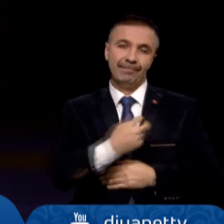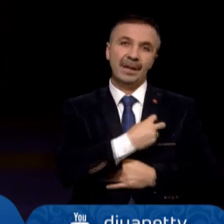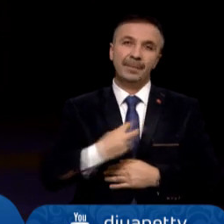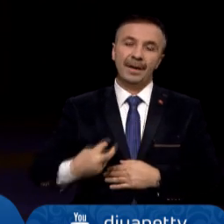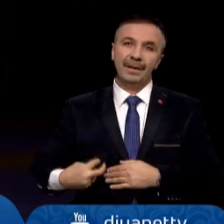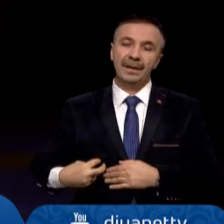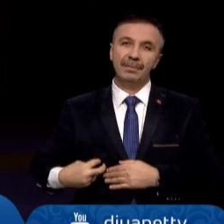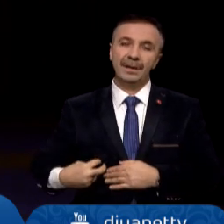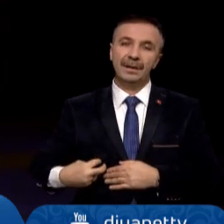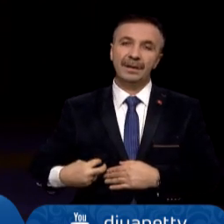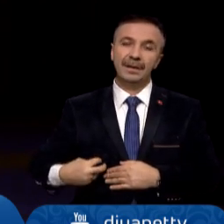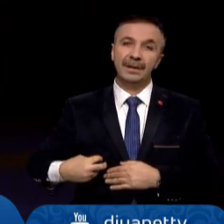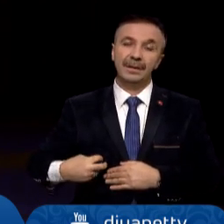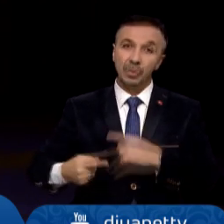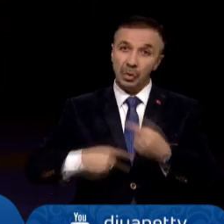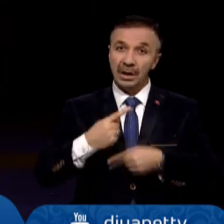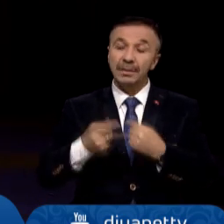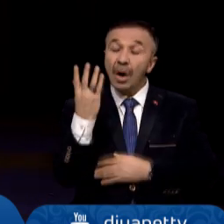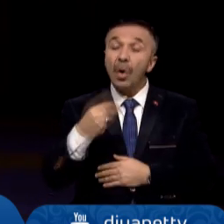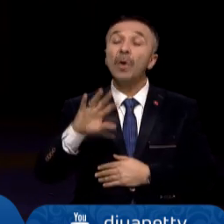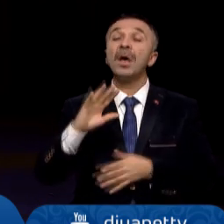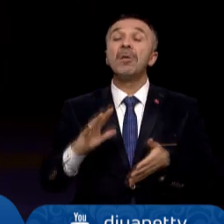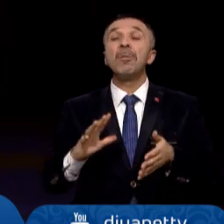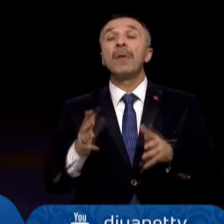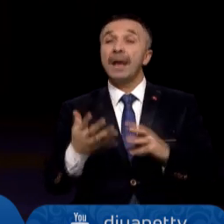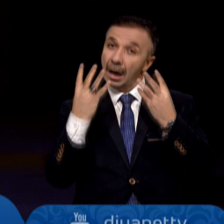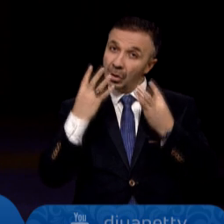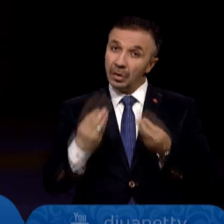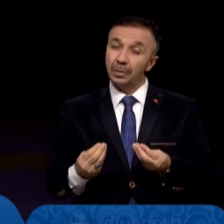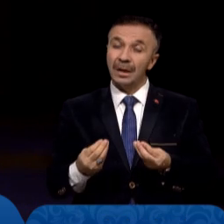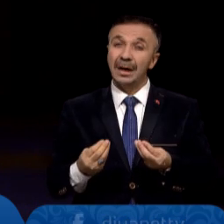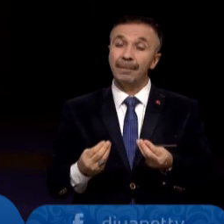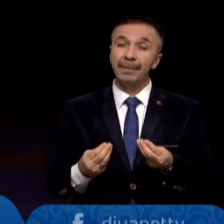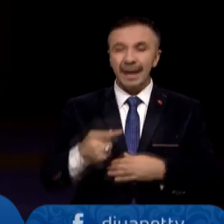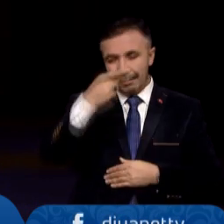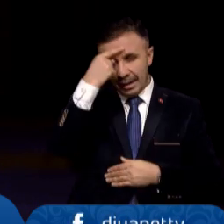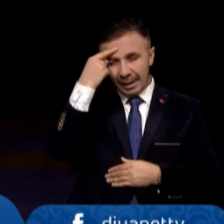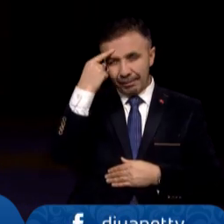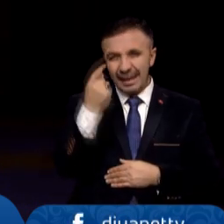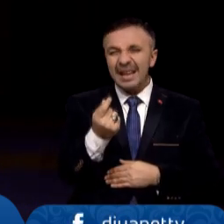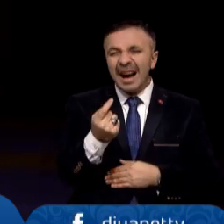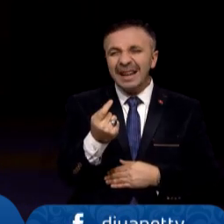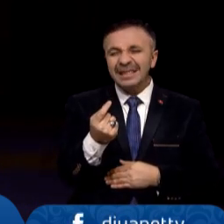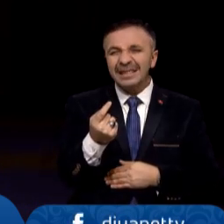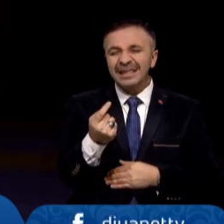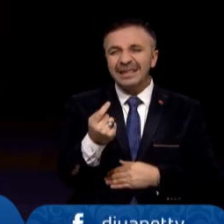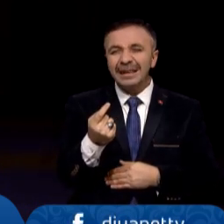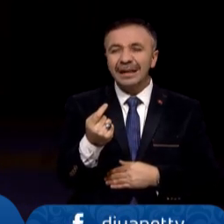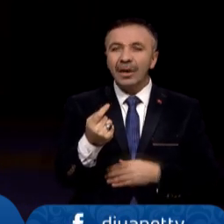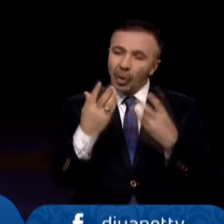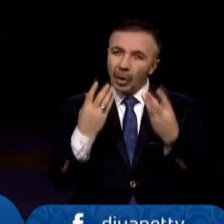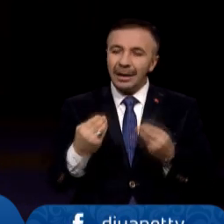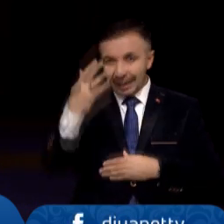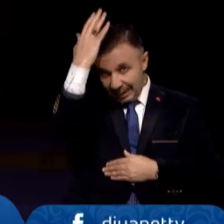Peygamber Efendimiz zamanında olmayan veya olup da işte belli bir çeki bu olarak